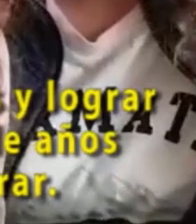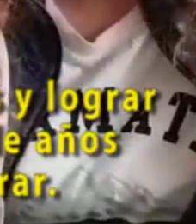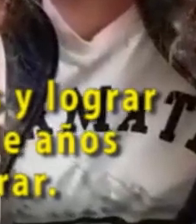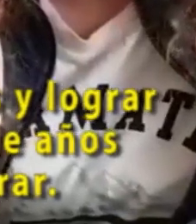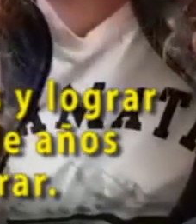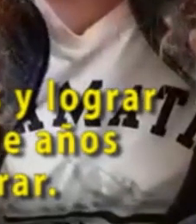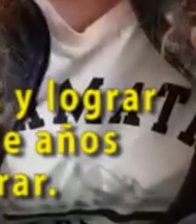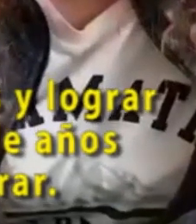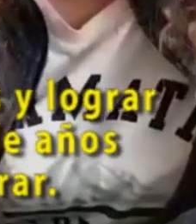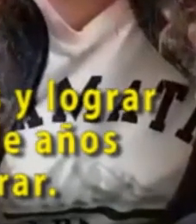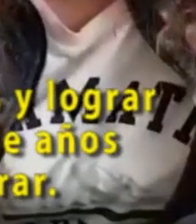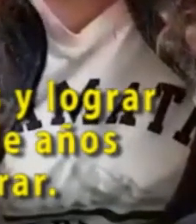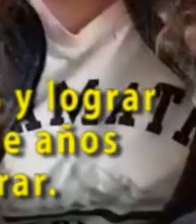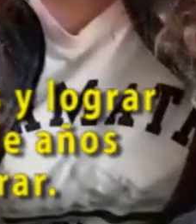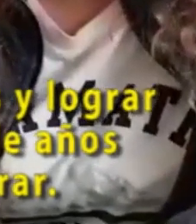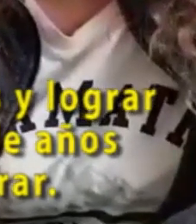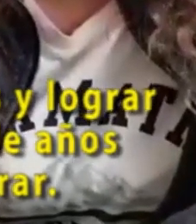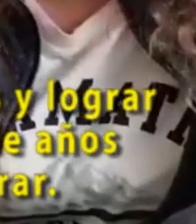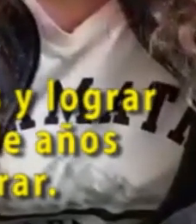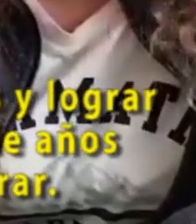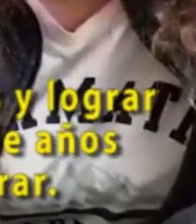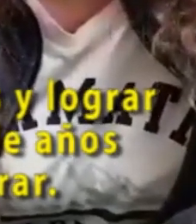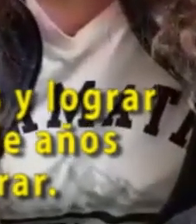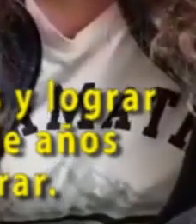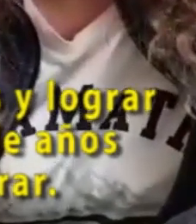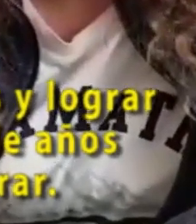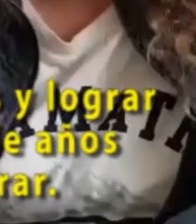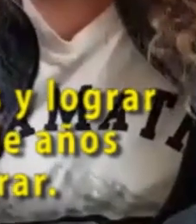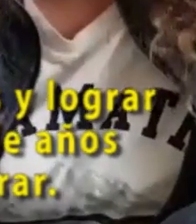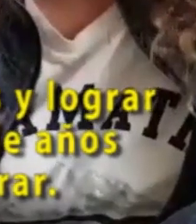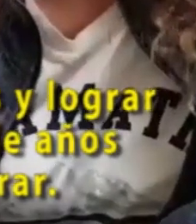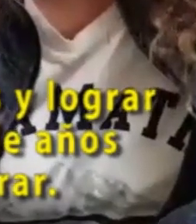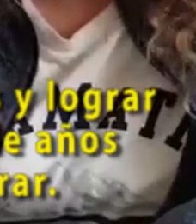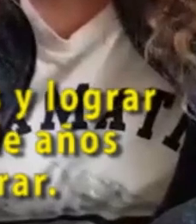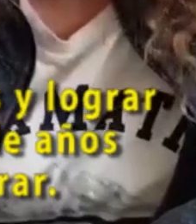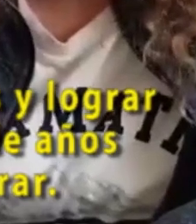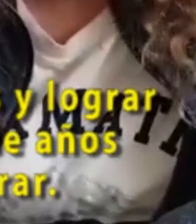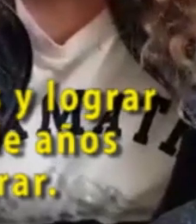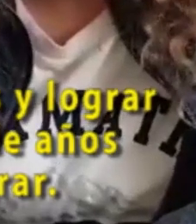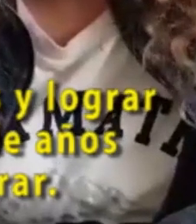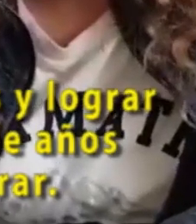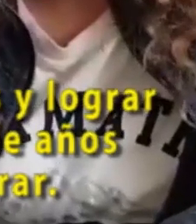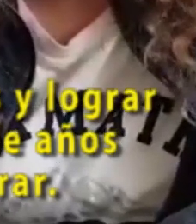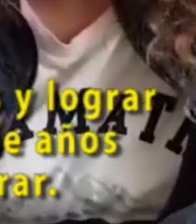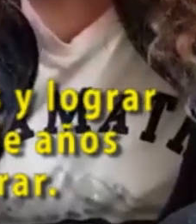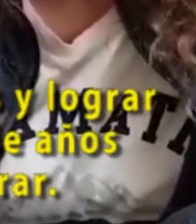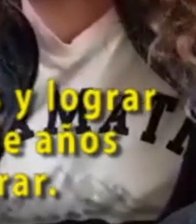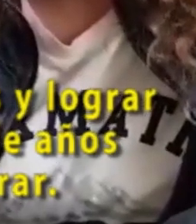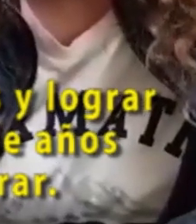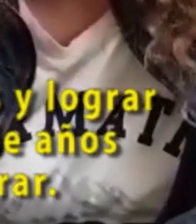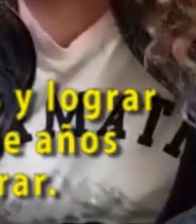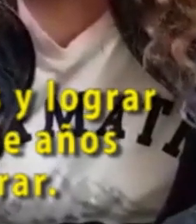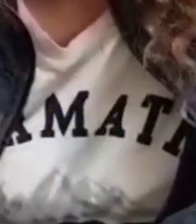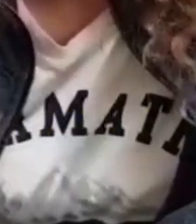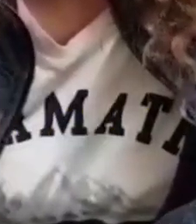سلام، عالم حرية، عشان نوصل لحلمنا وطموحاتنا اللي كنا نحاول نوصل لها من سنين